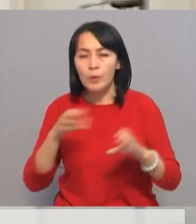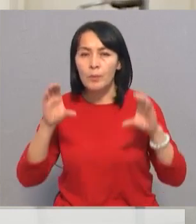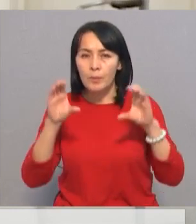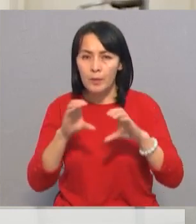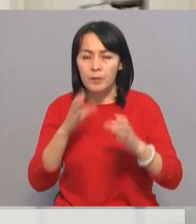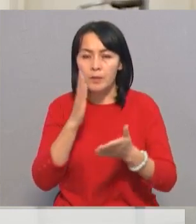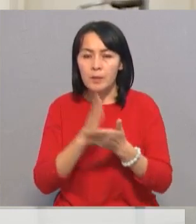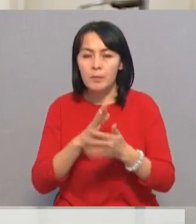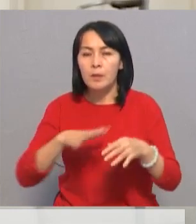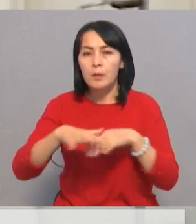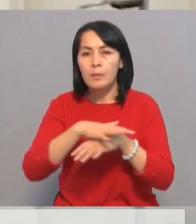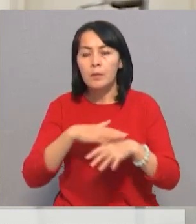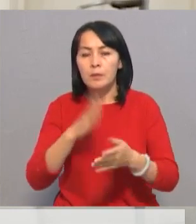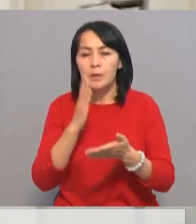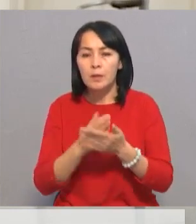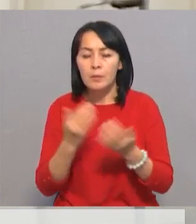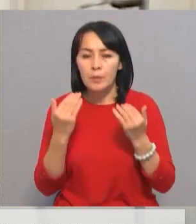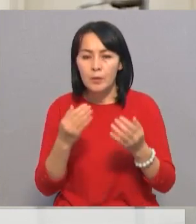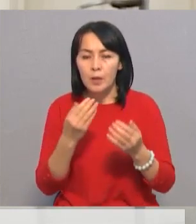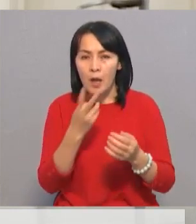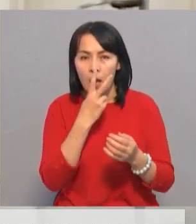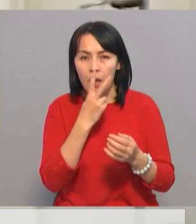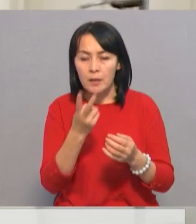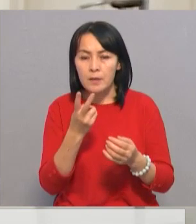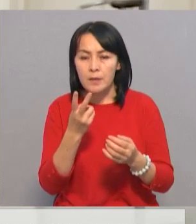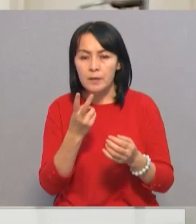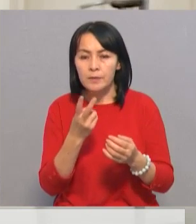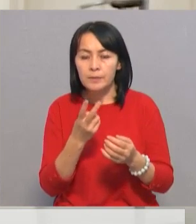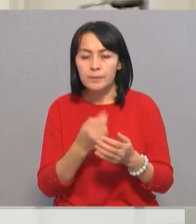магазиндерде де бар. Бұны қарайтын болсақ, мына жерде